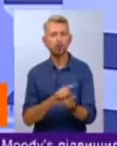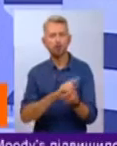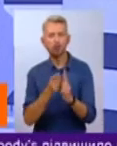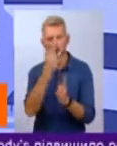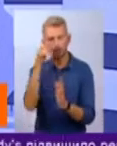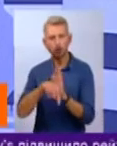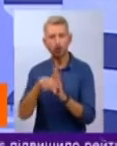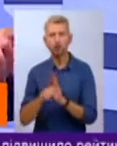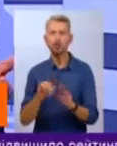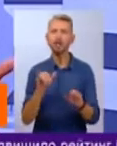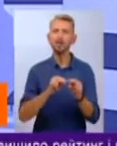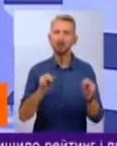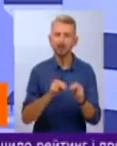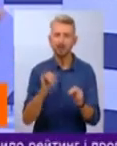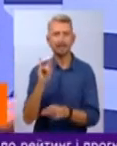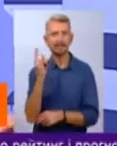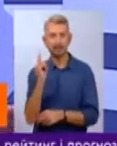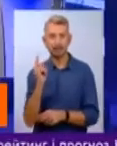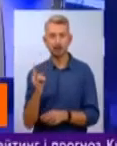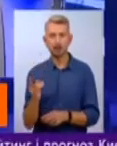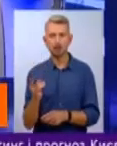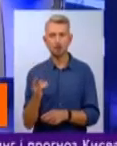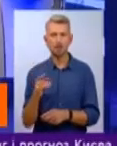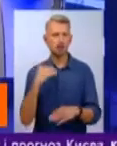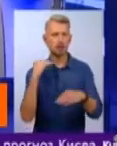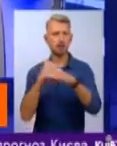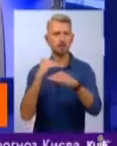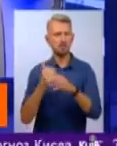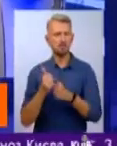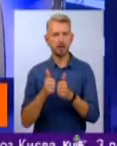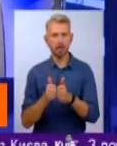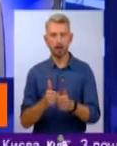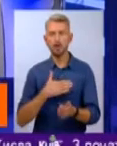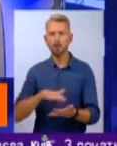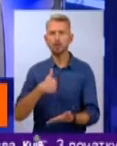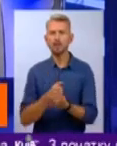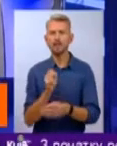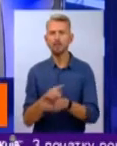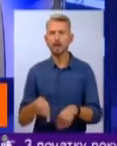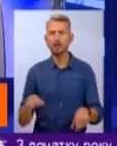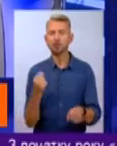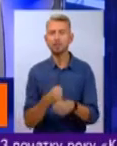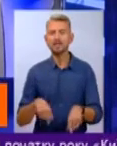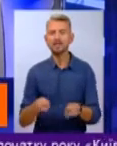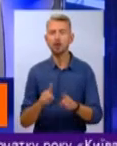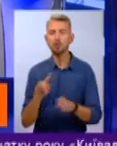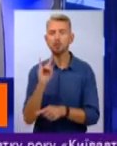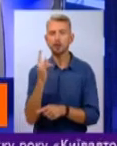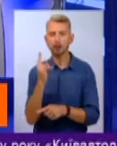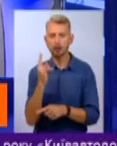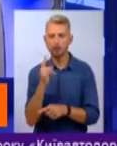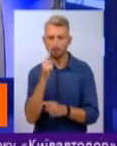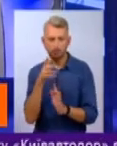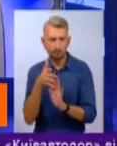філософії того, що і вчитель, і дитина, ми рівні партнери, бо головне наше завдання – зробити так, щоб дитина